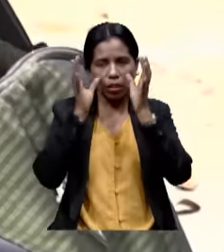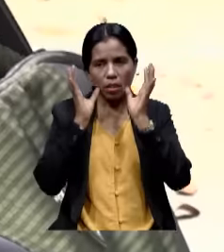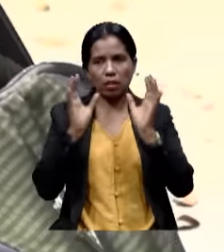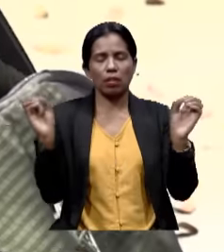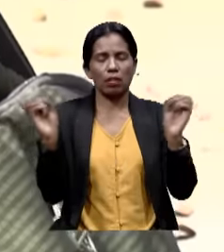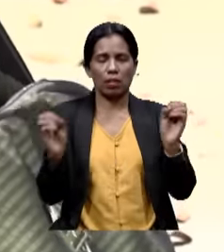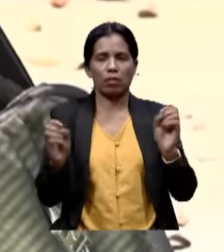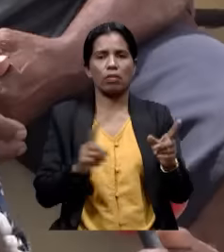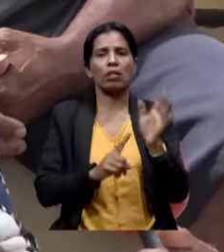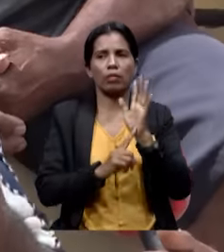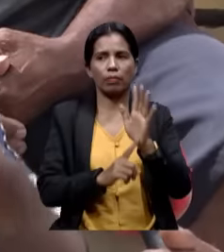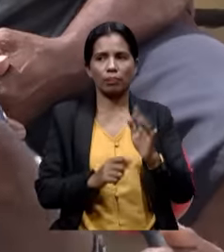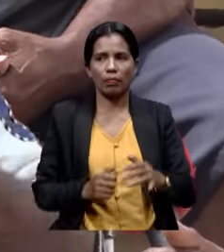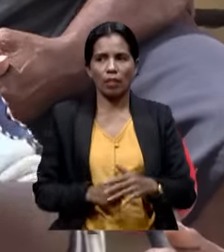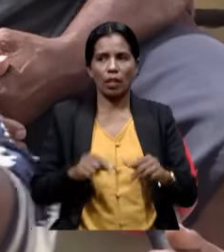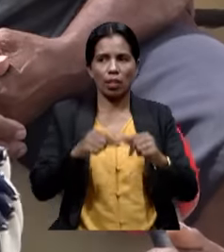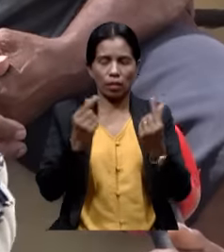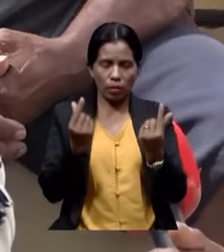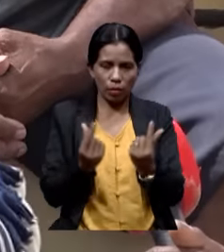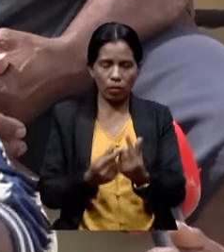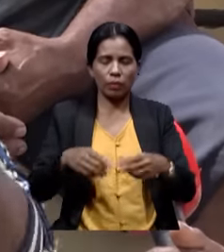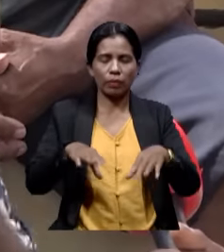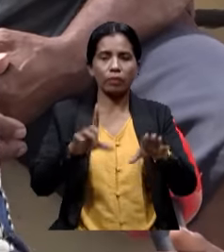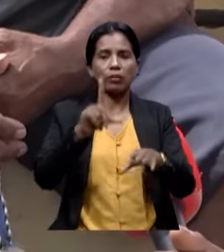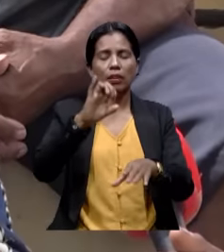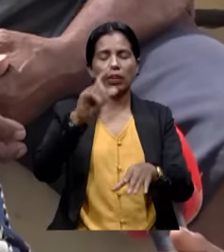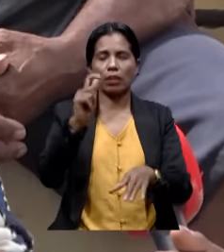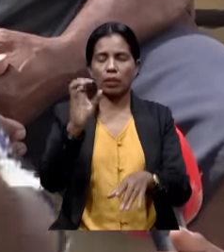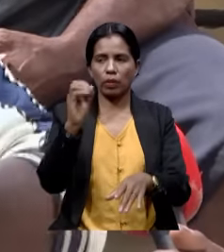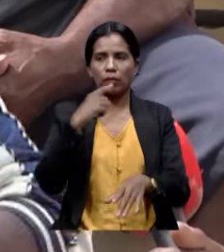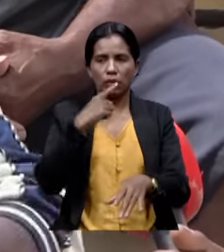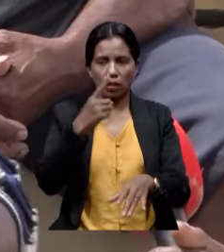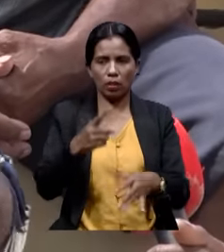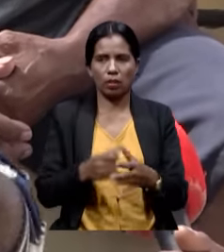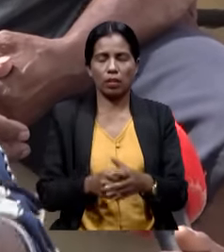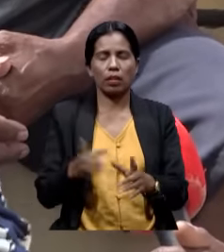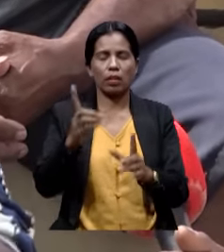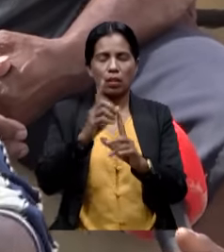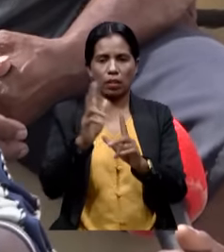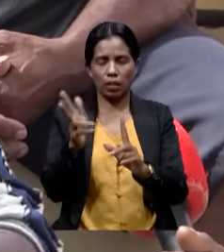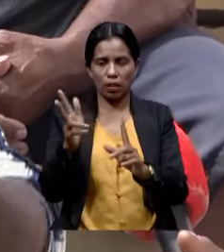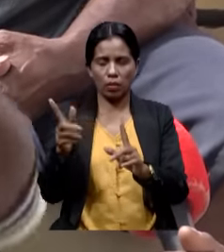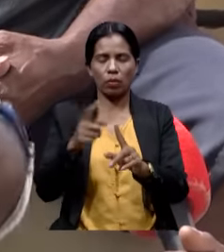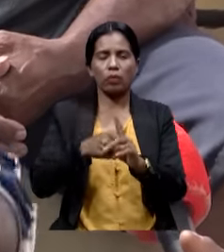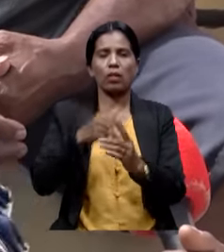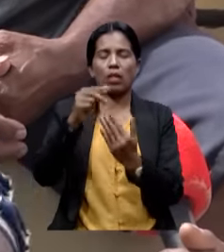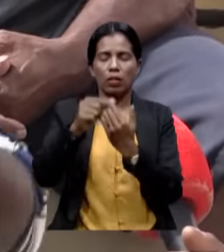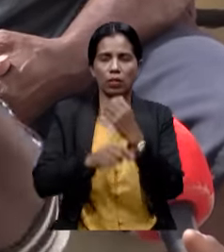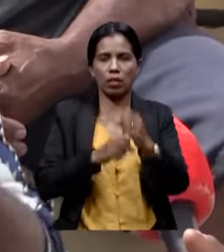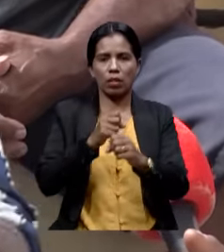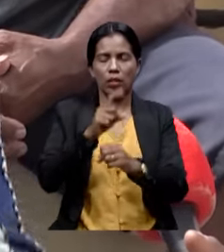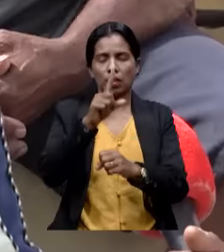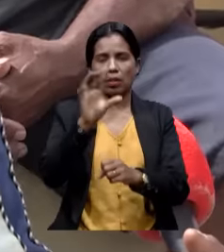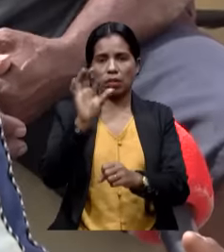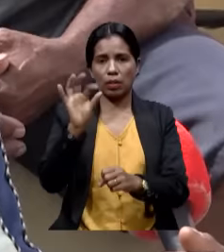kontra. Portavoz Grupo Eleba, Lito da Costa Andrade Hateteng, iloron tonulu fulan Agusto tina rihun ida atu